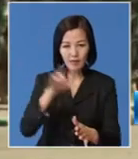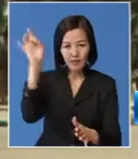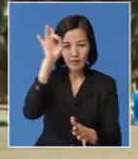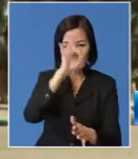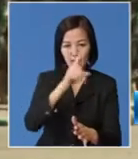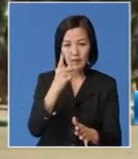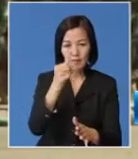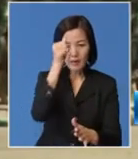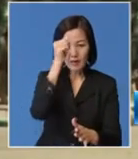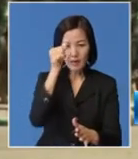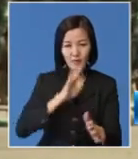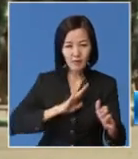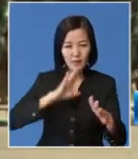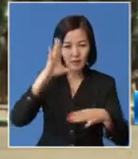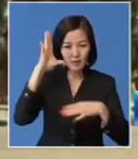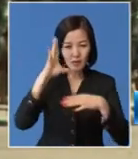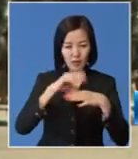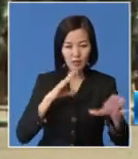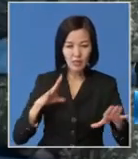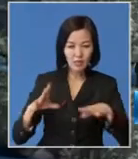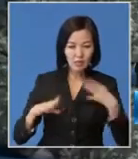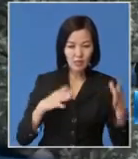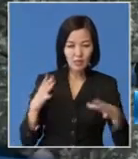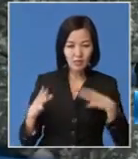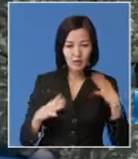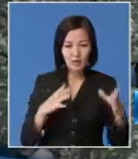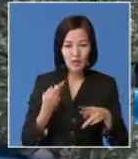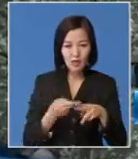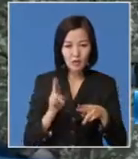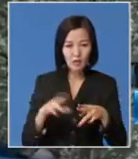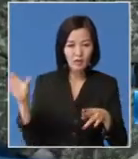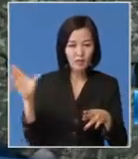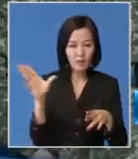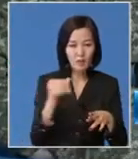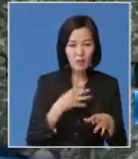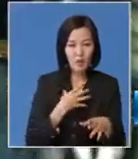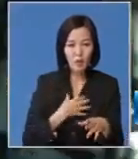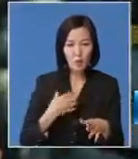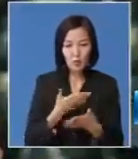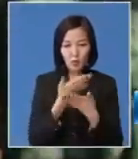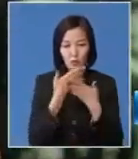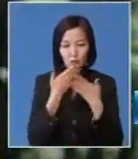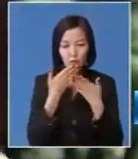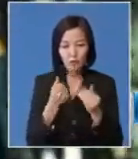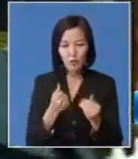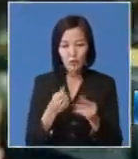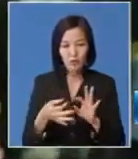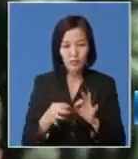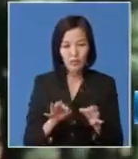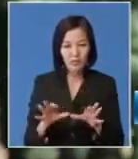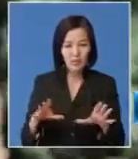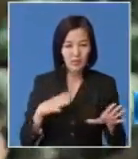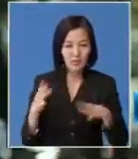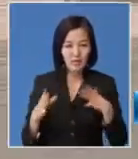бойы таңның атысы, күннің батысы жаттықты. Сондықтан ешқайсының жүзінен қобалжу байқалмайды. Ал жауынгерлік парадтың